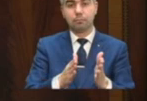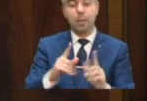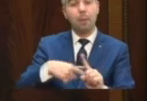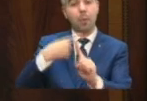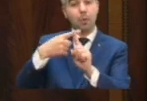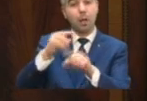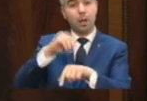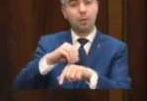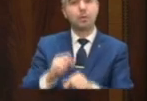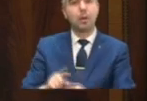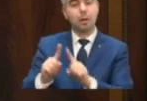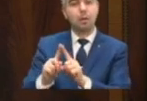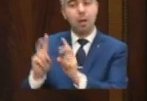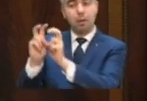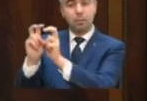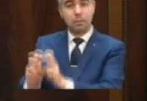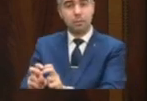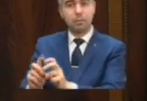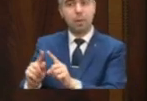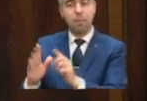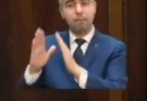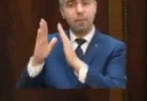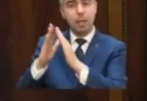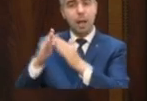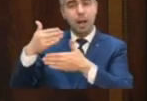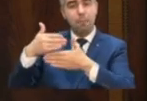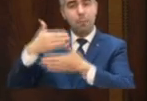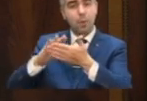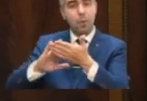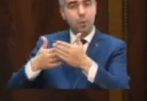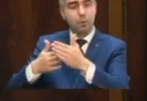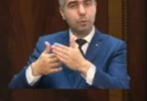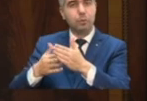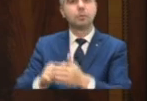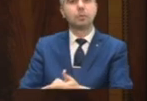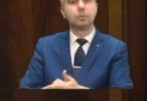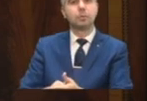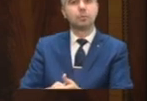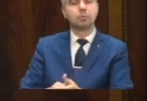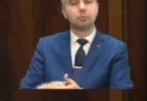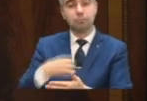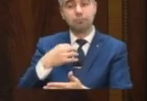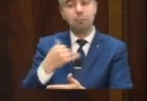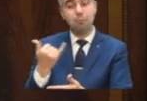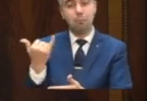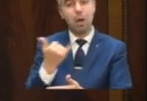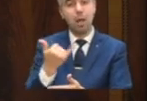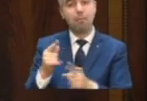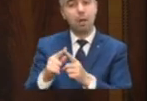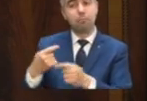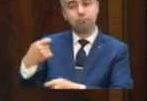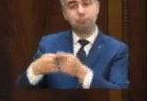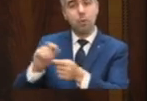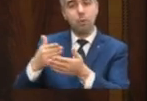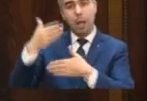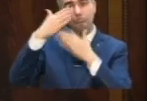هذا الركود الذي يعرفه قطاع الإسكان والإنعاش العقاري الذي نعتبره محركا أساسيا للاقتصاد الوطني بكامله